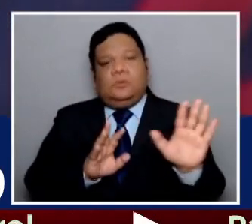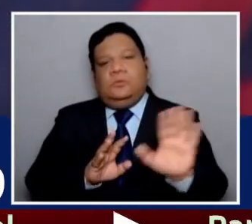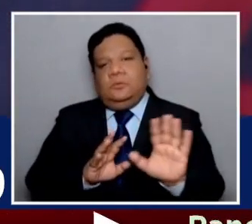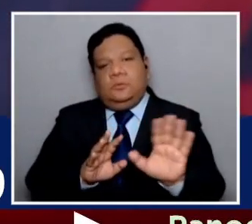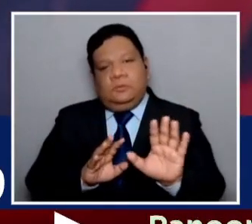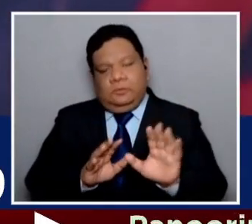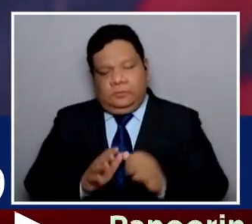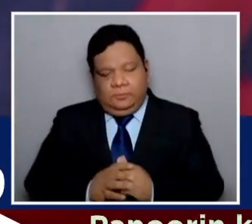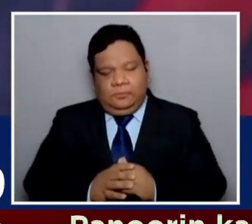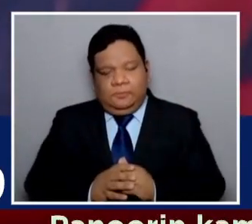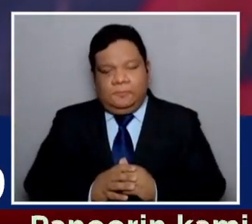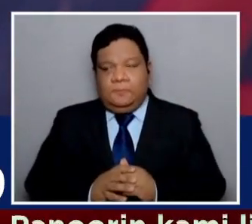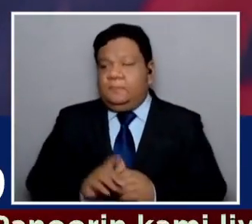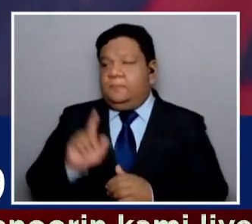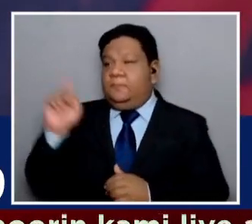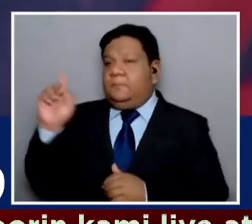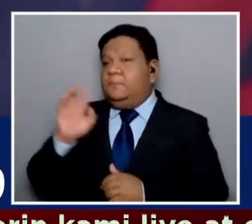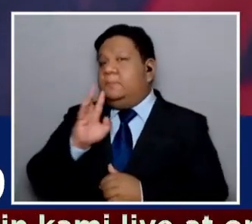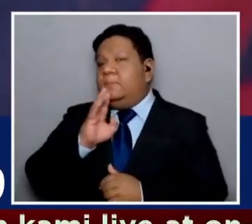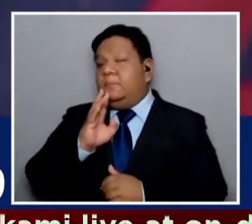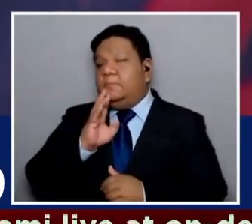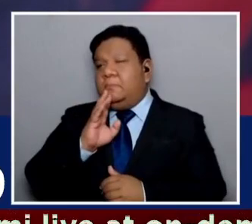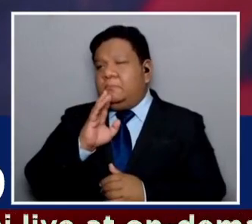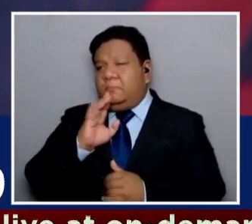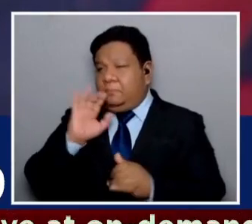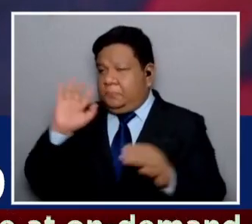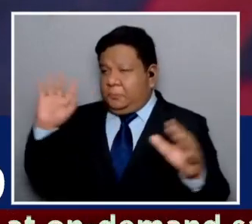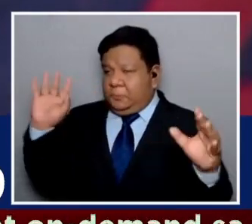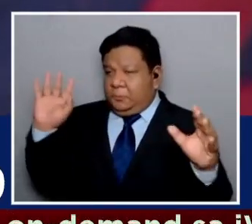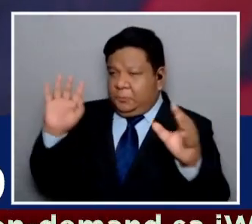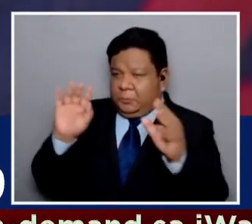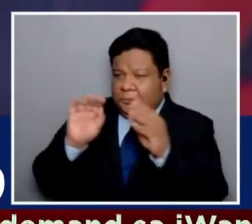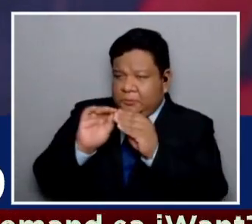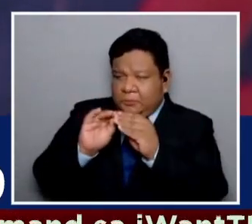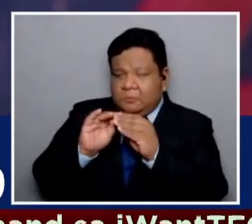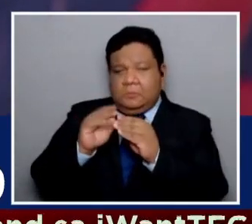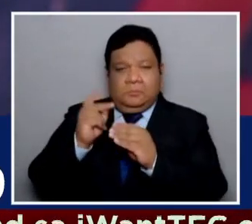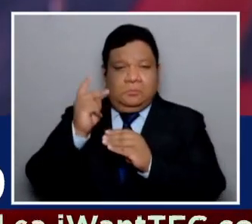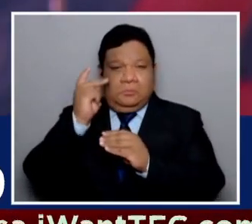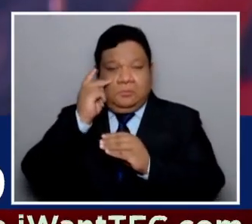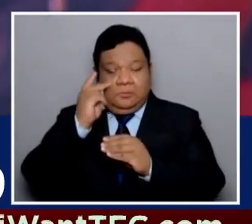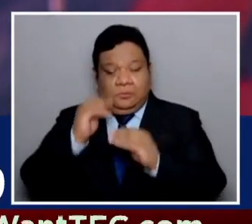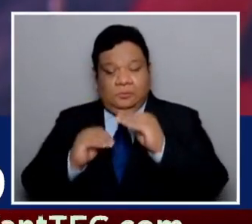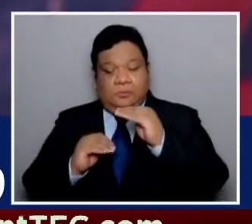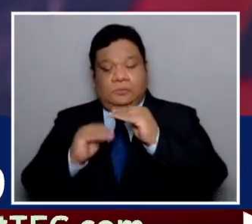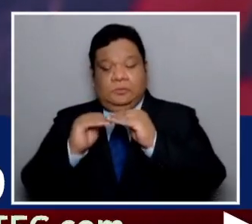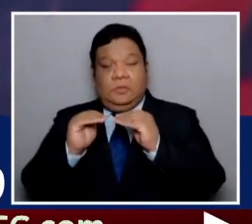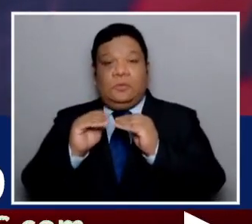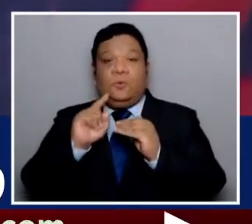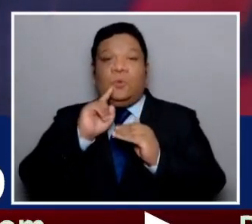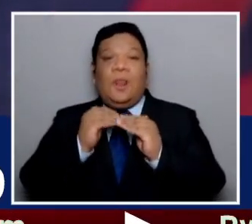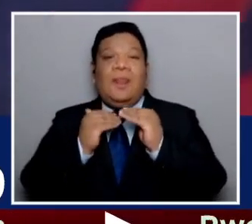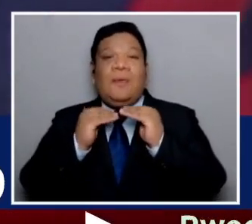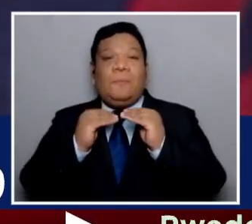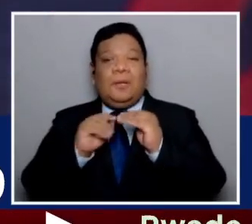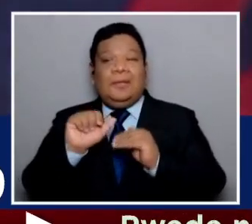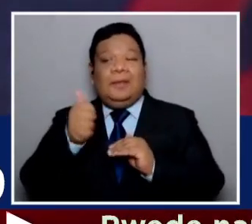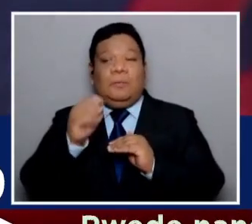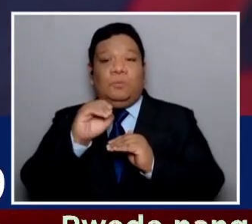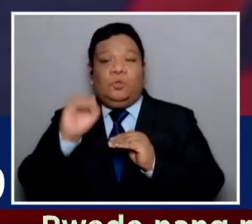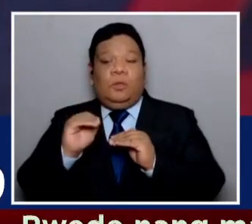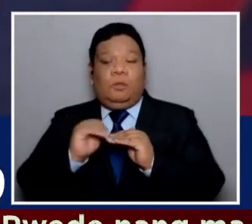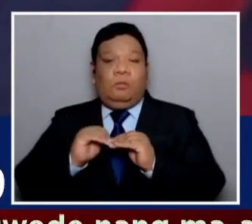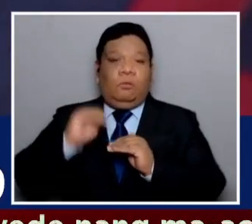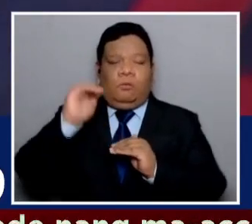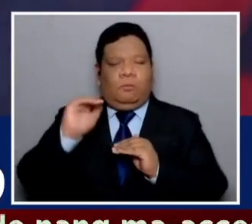tinignan natin sa kabuuan, hindi naman lumalakpas dun sa sinasabi nating 10% na threshold or 1,000 na number ng